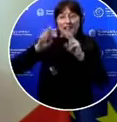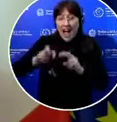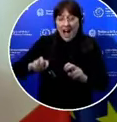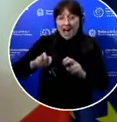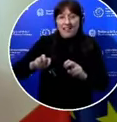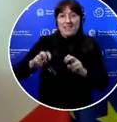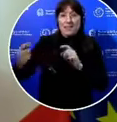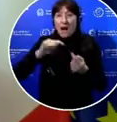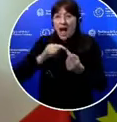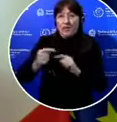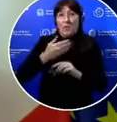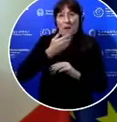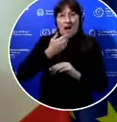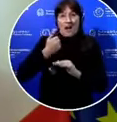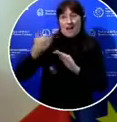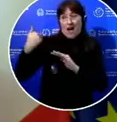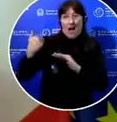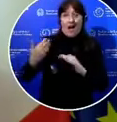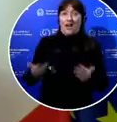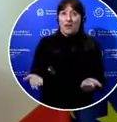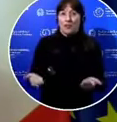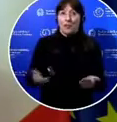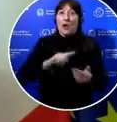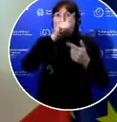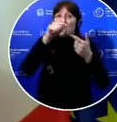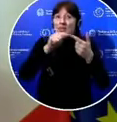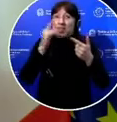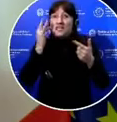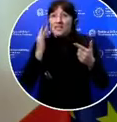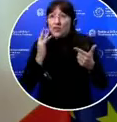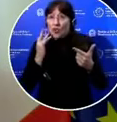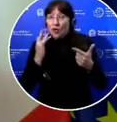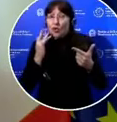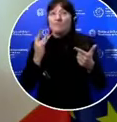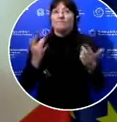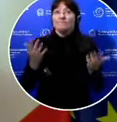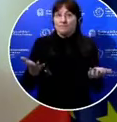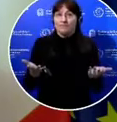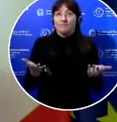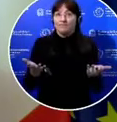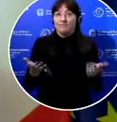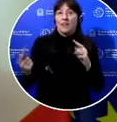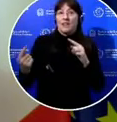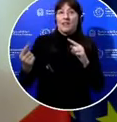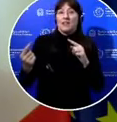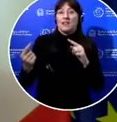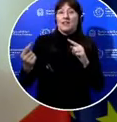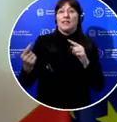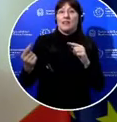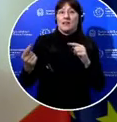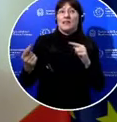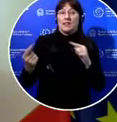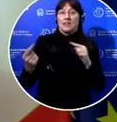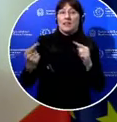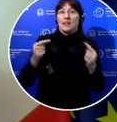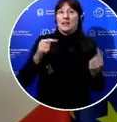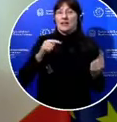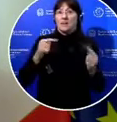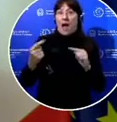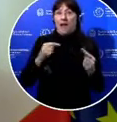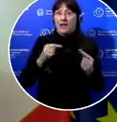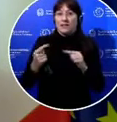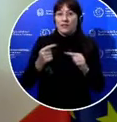e dell'intervento pubblico. E il secondo rischio è che, complice un dibattito, quello sul